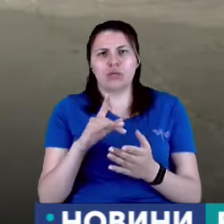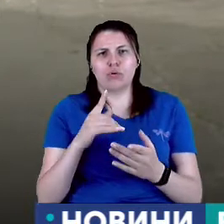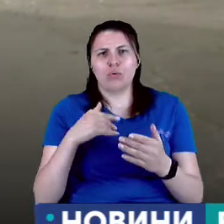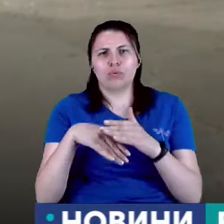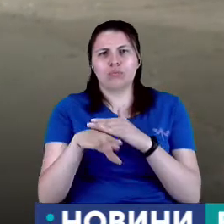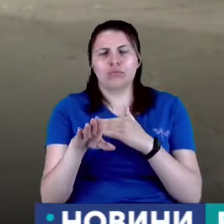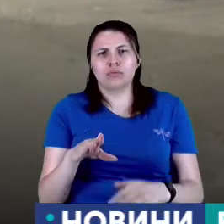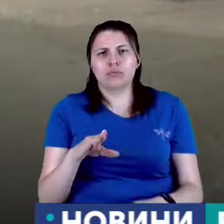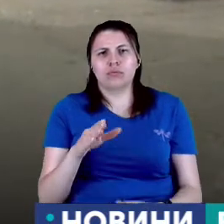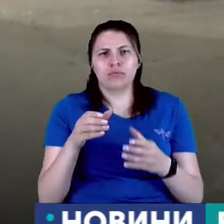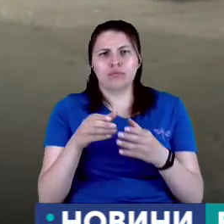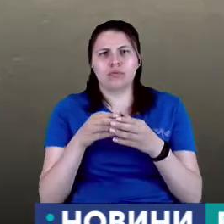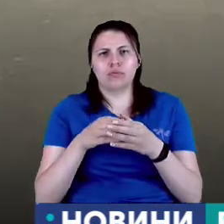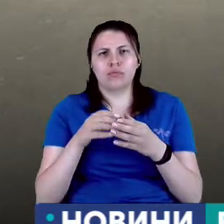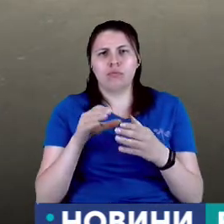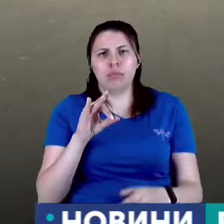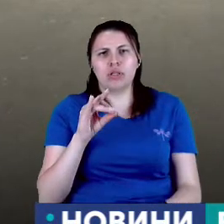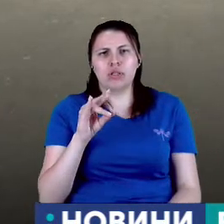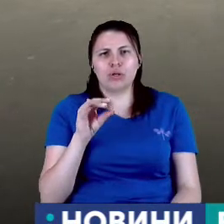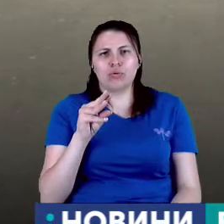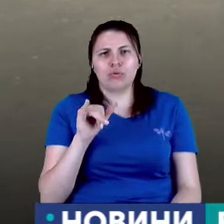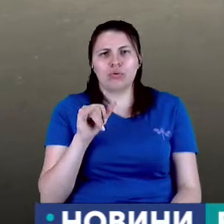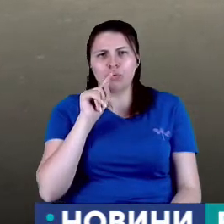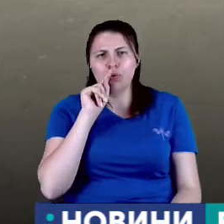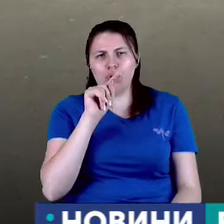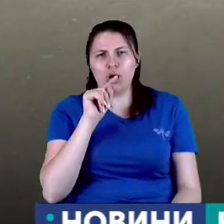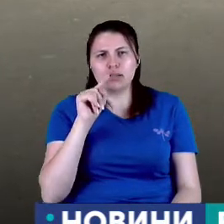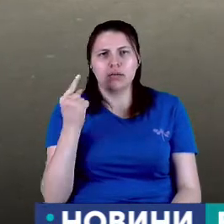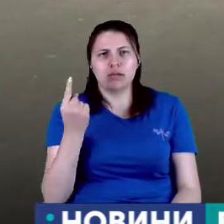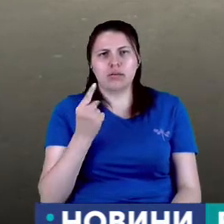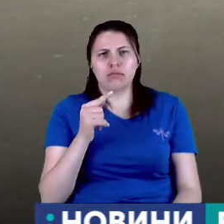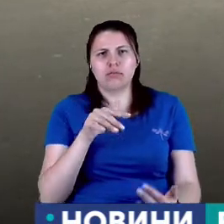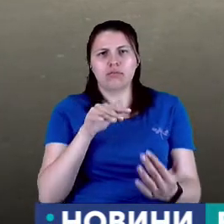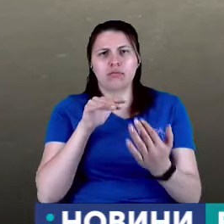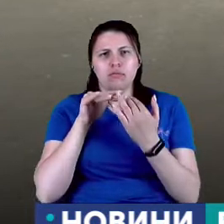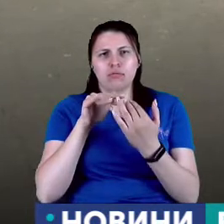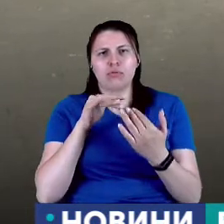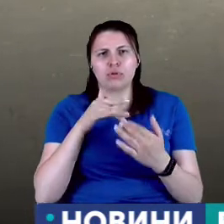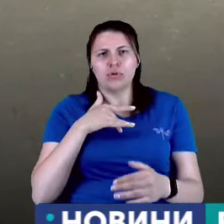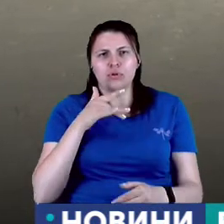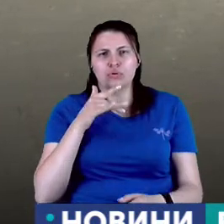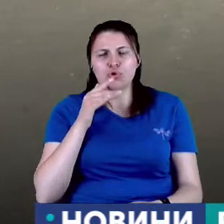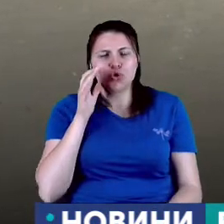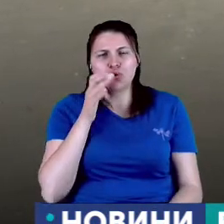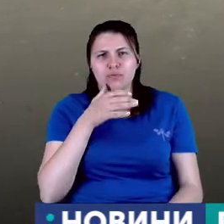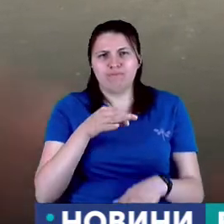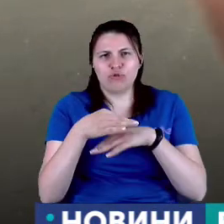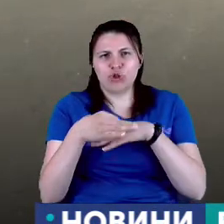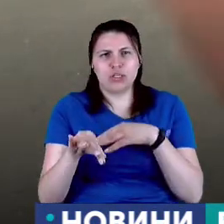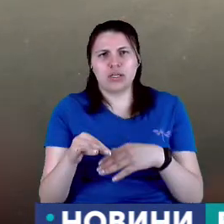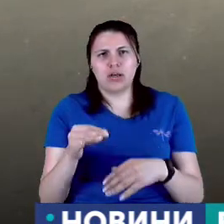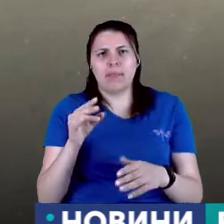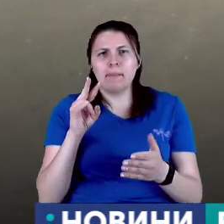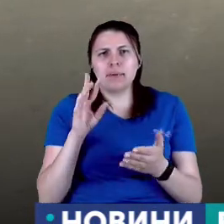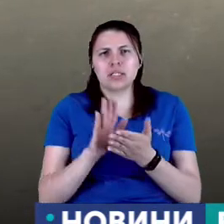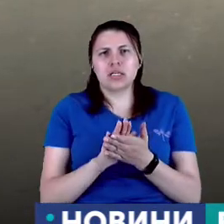батальйону «Луганськ-1». Оказували сопротивлення жорстко. Постоянно це пулеметні гнізда по